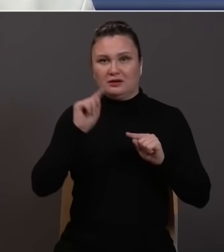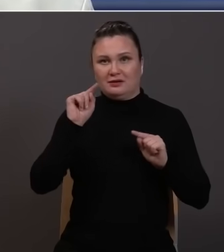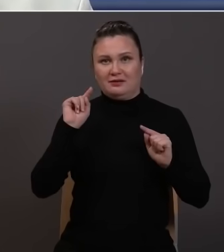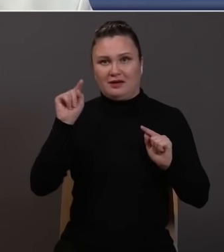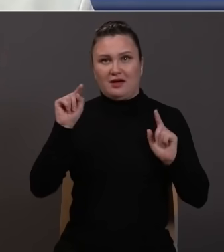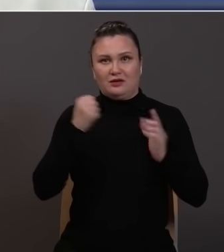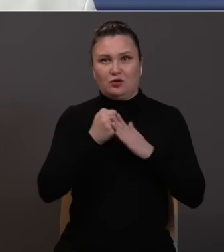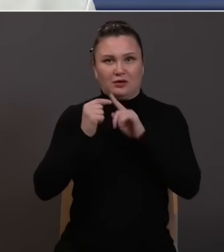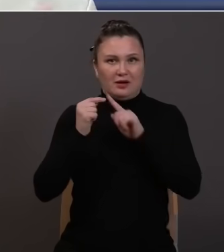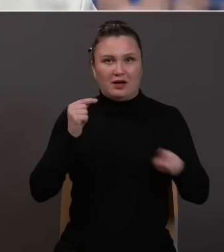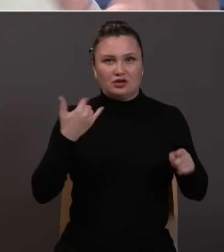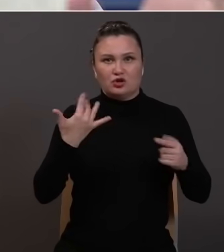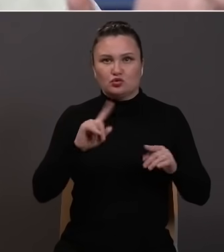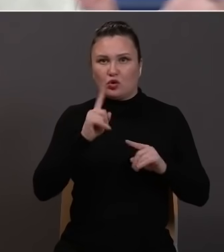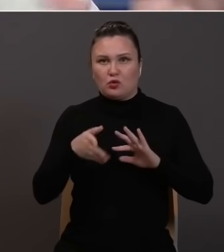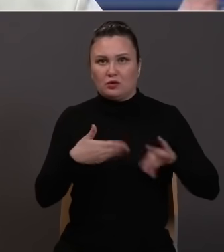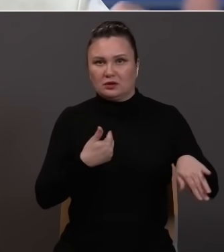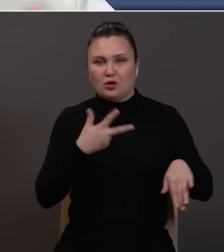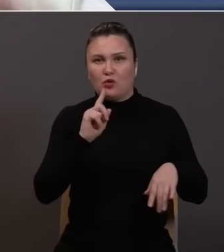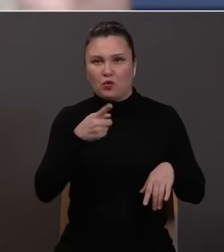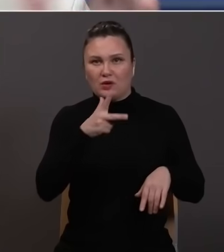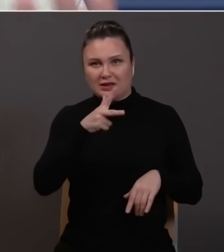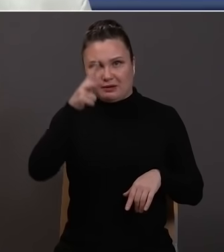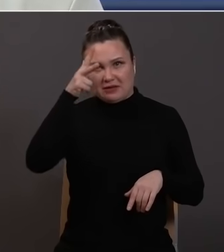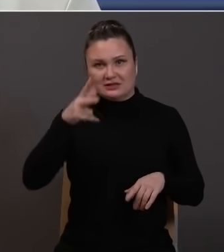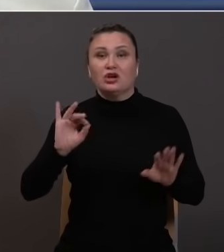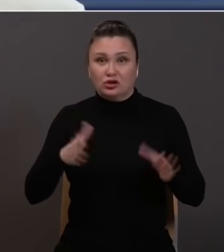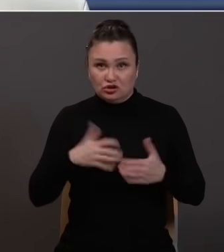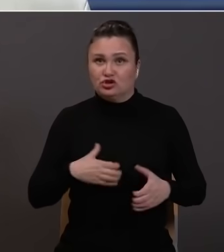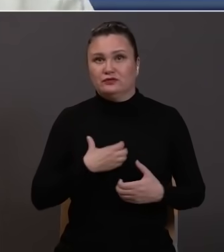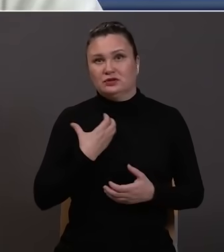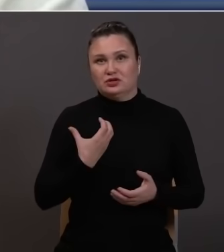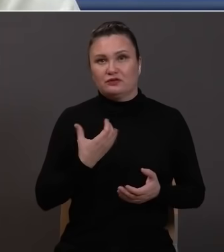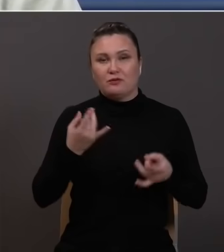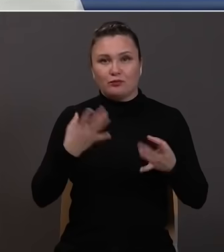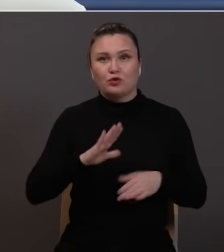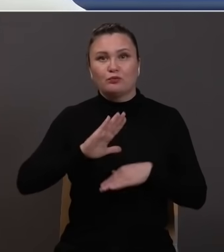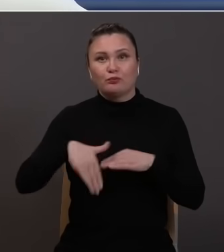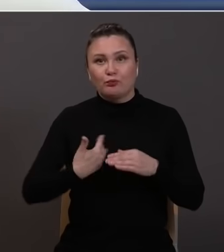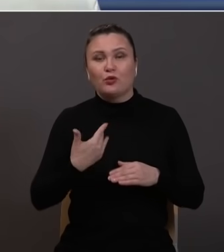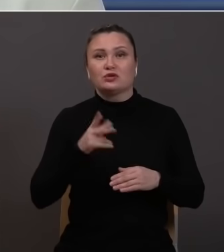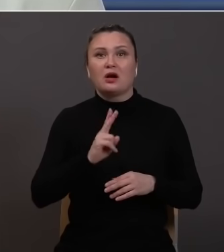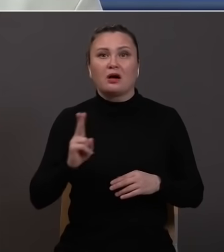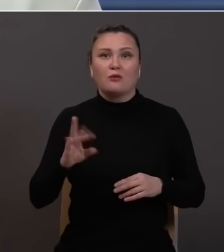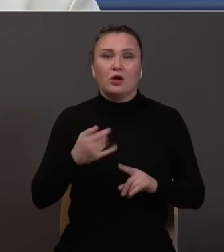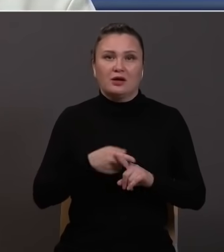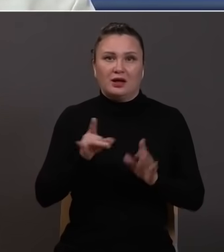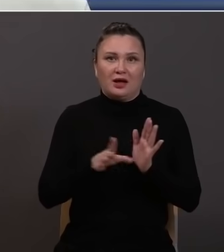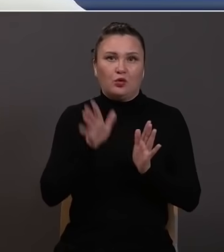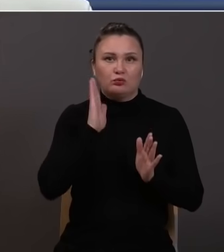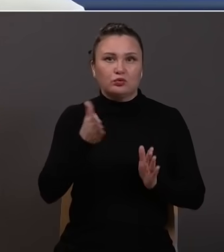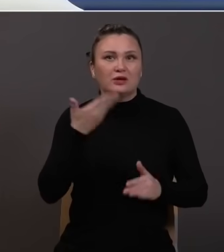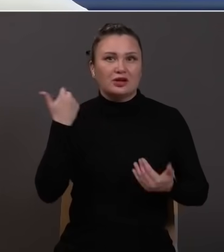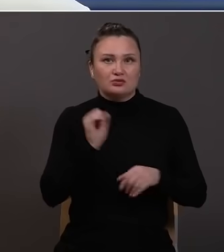сейчас у нас уже год, и там год и 3 месяца. Там, ну ничего страшного, просто после кому-то этот рекорд будет гораздо